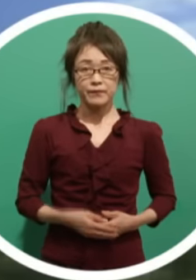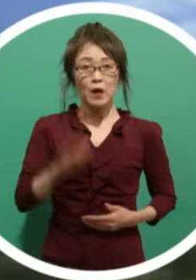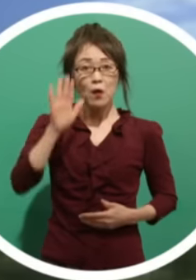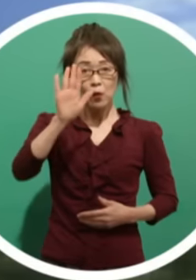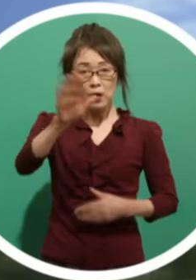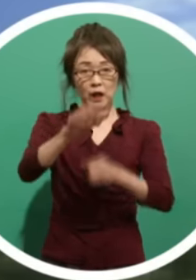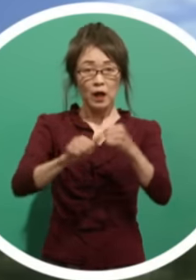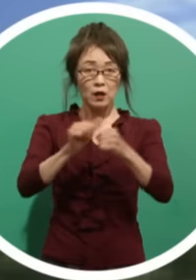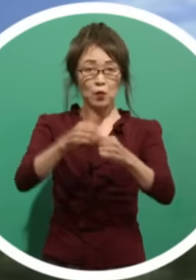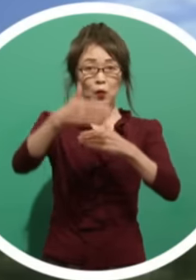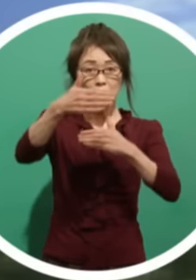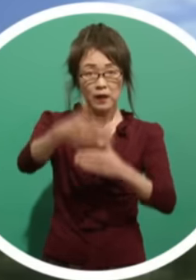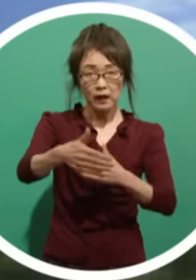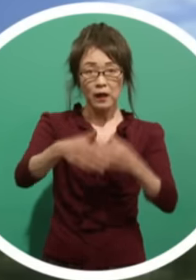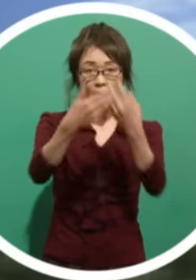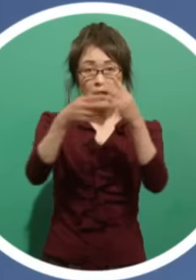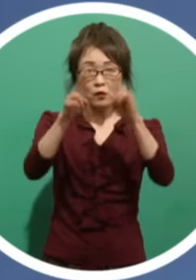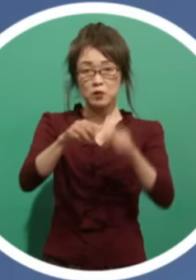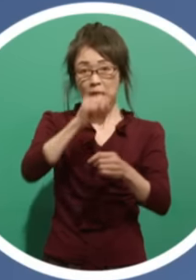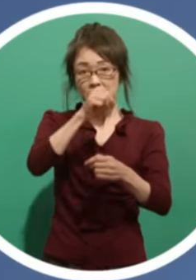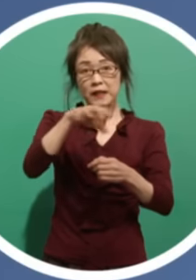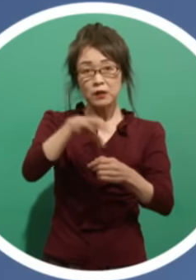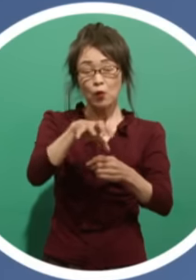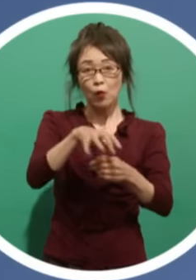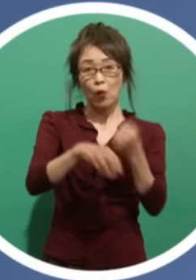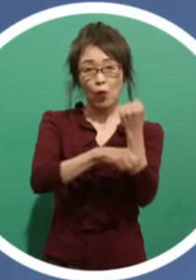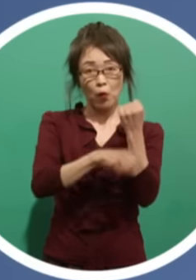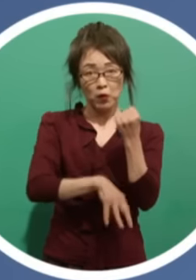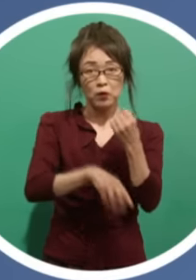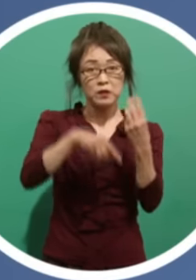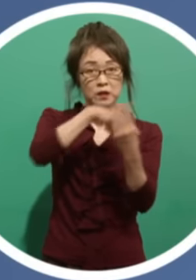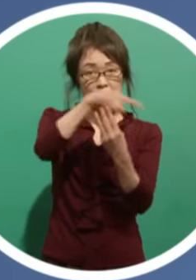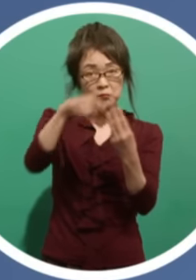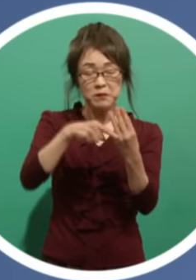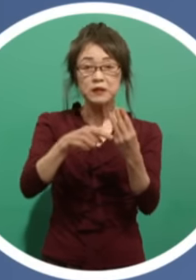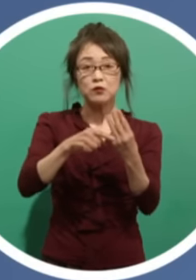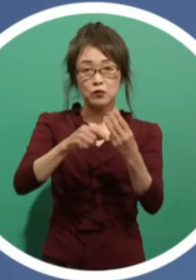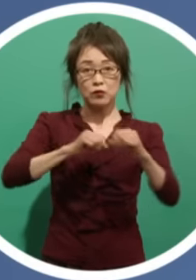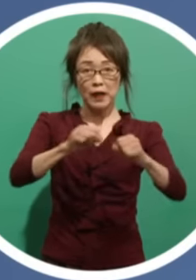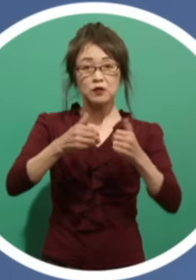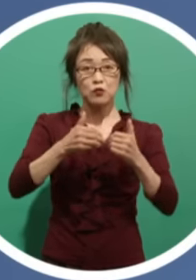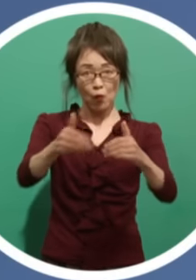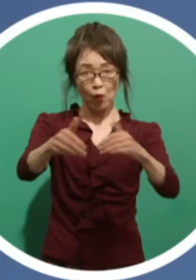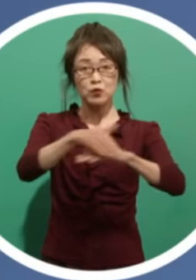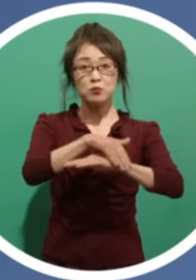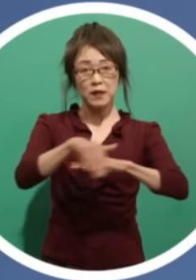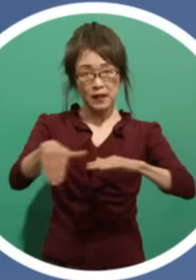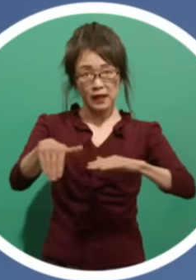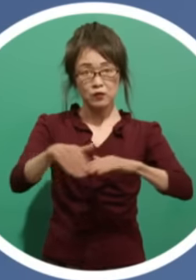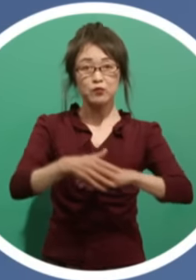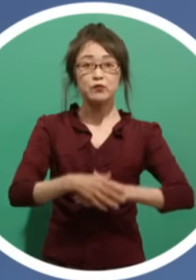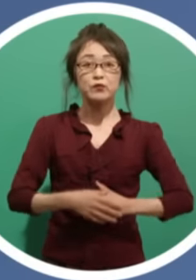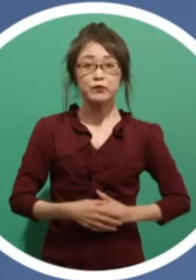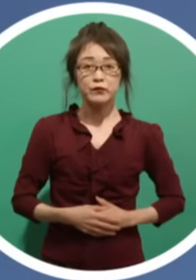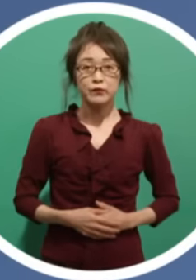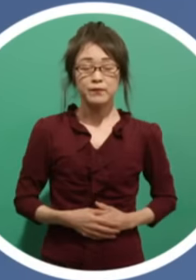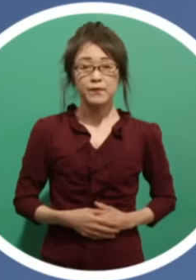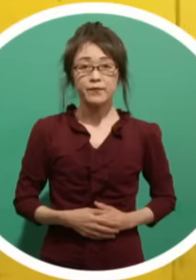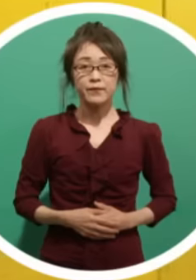これからの5年間、広島の強みを生かした3つの視点で取り組みを進めていく。 どんな視点なんでしょう